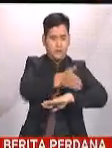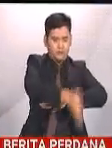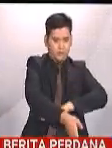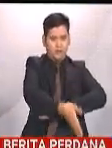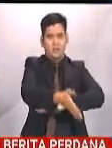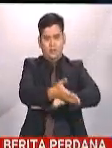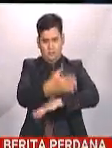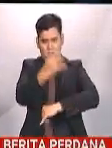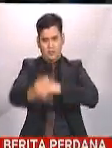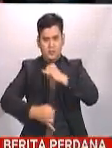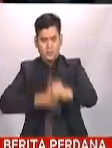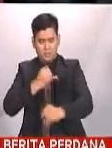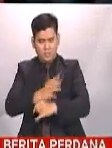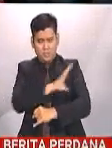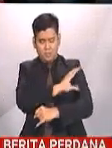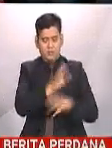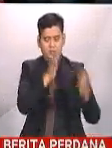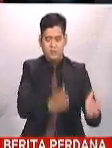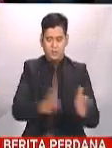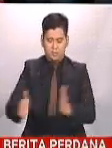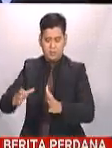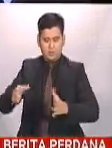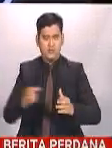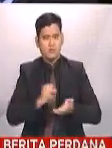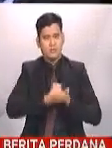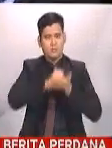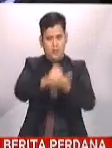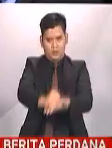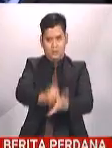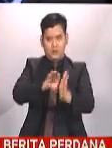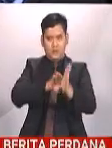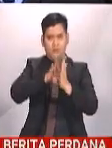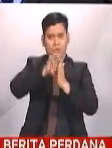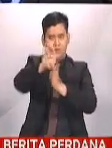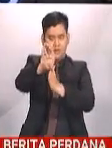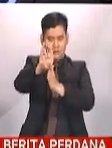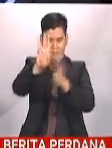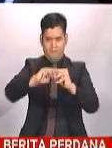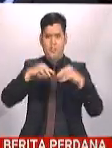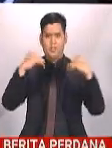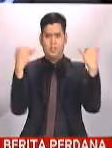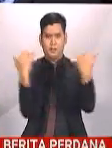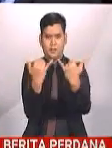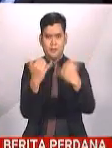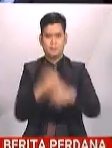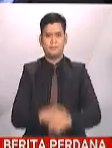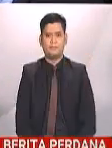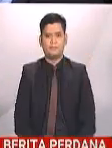radio perlu merangka tindakan strategik yang boleh menyumbang kepada pembangunan dan keperluan masyarakat.